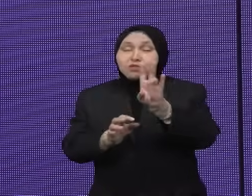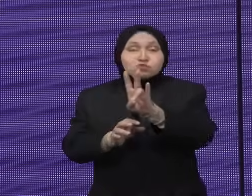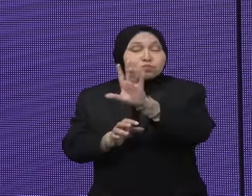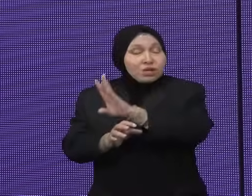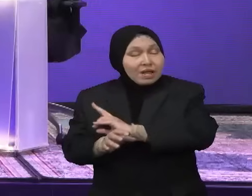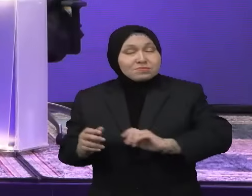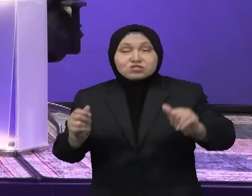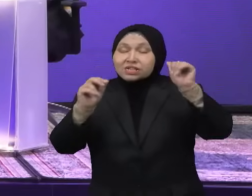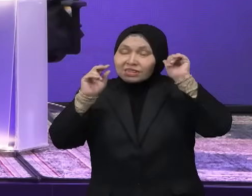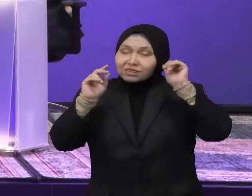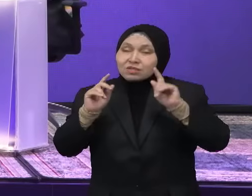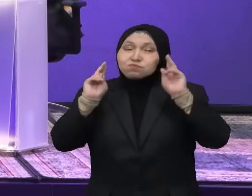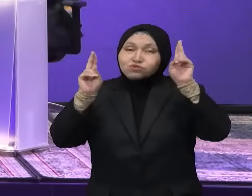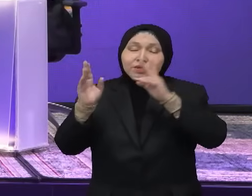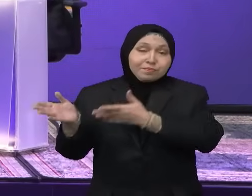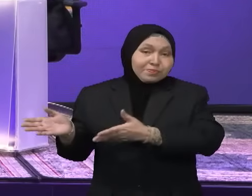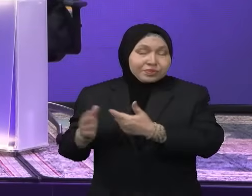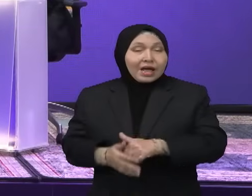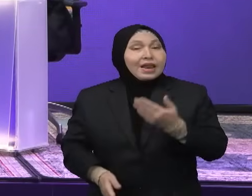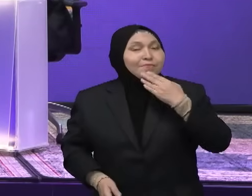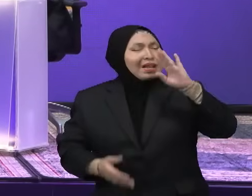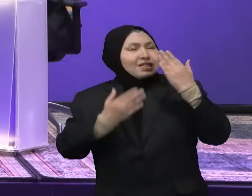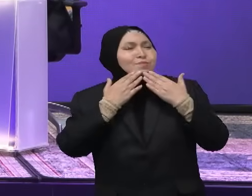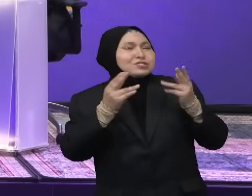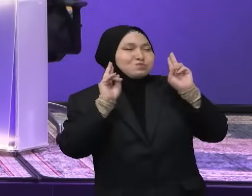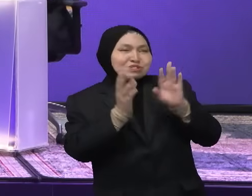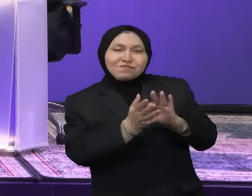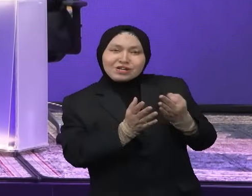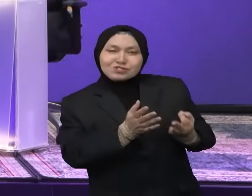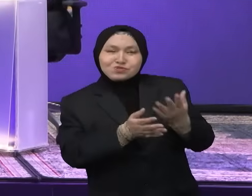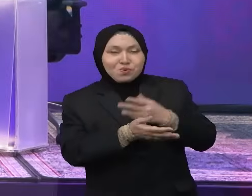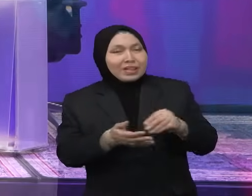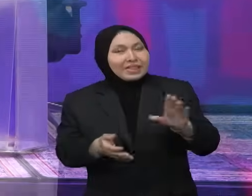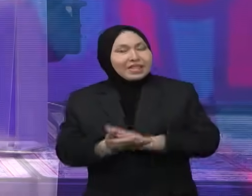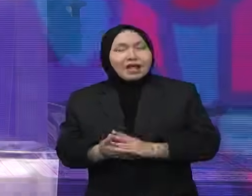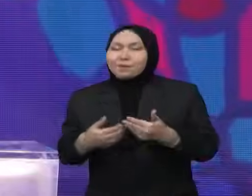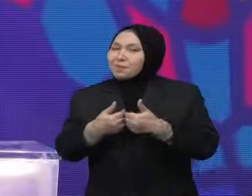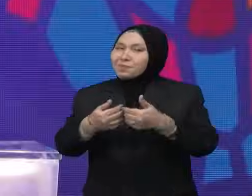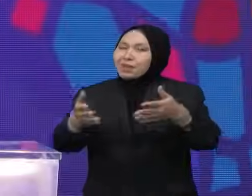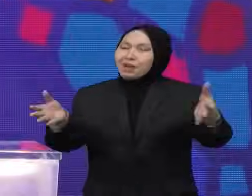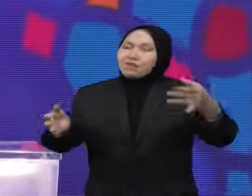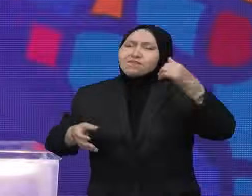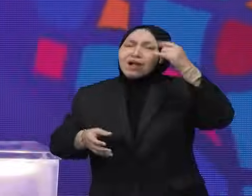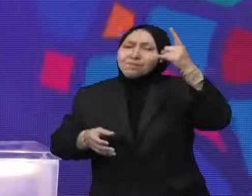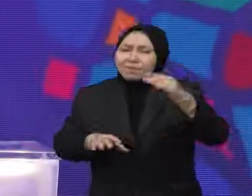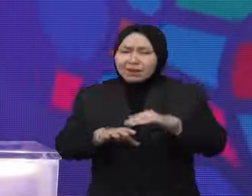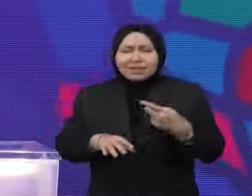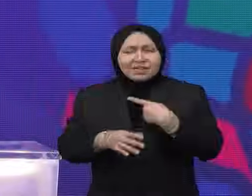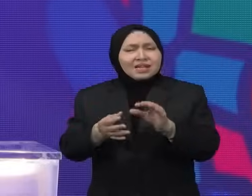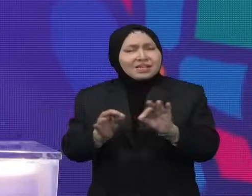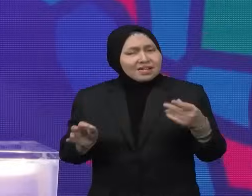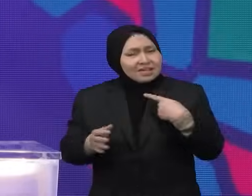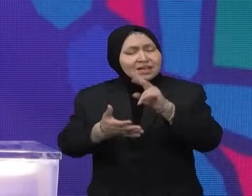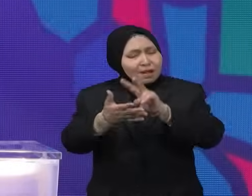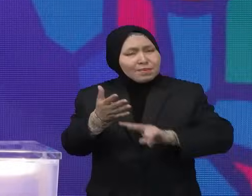Tirmizi Ali. Sila, Ustaz. Alhamdulillah, terima kasih Fadhil Ustaz Fazrul yang mukadimah untuk memberi kefahaman kepada kita ayat yang kita nak